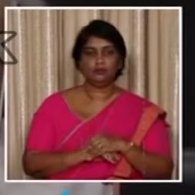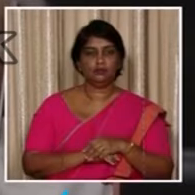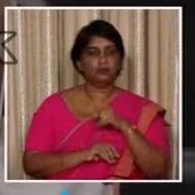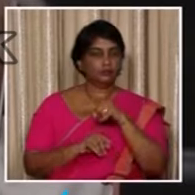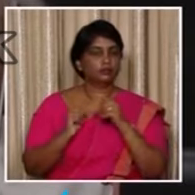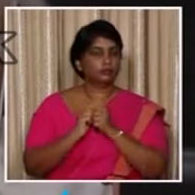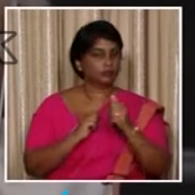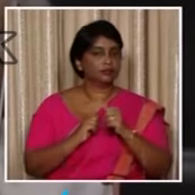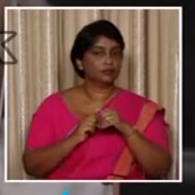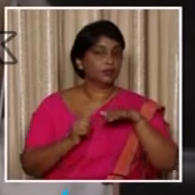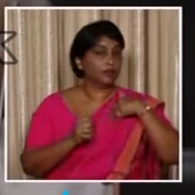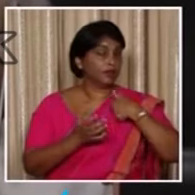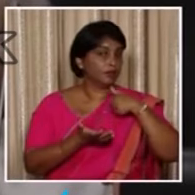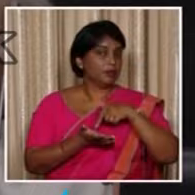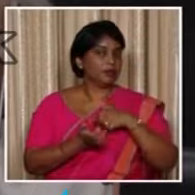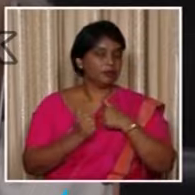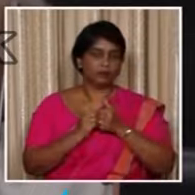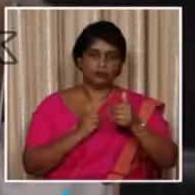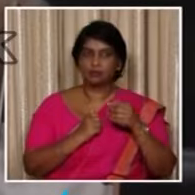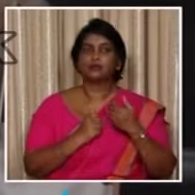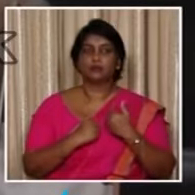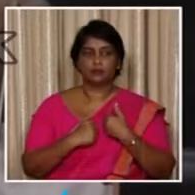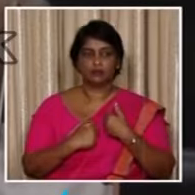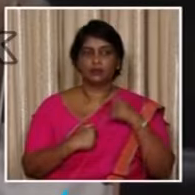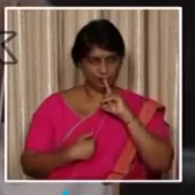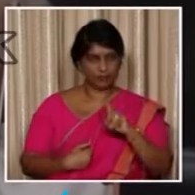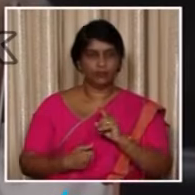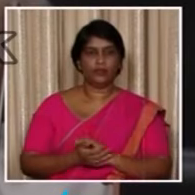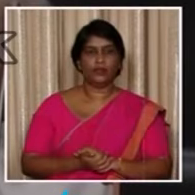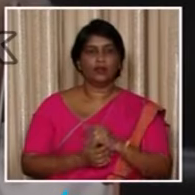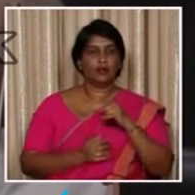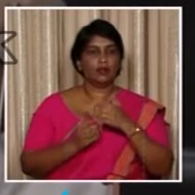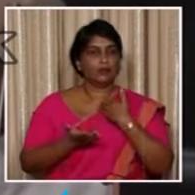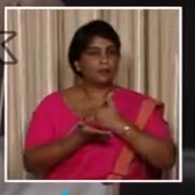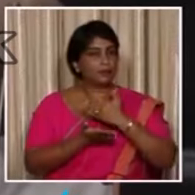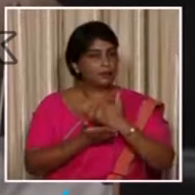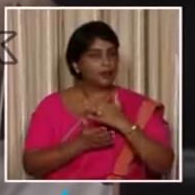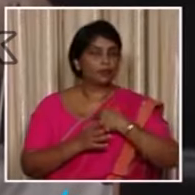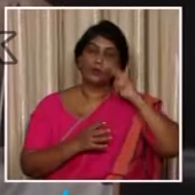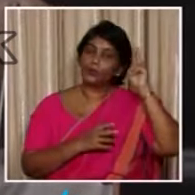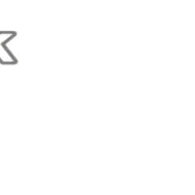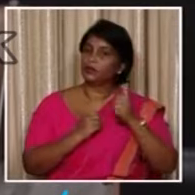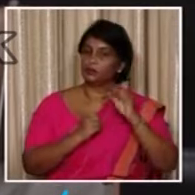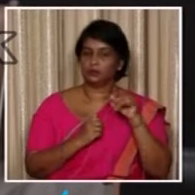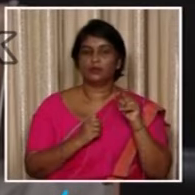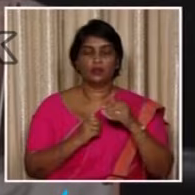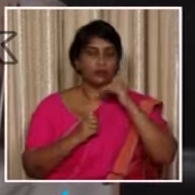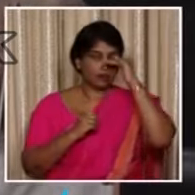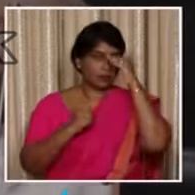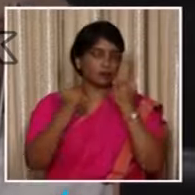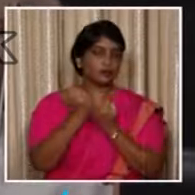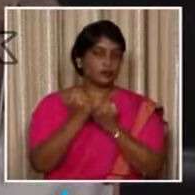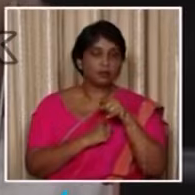ඒ ගමනේ සංදිස්ථානයකට අප පැමිණෙන්නේ ඇති බව ඔවුන් ප්‍රකාශ කළා. මේ අභියෝගාත්මක ජයග්‍රහණී ගමනට නායකත්ව